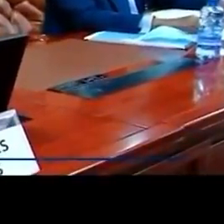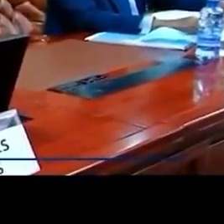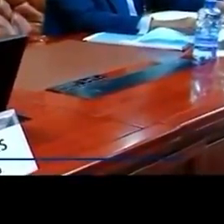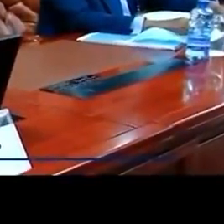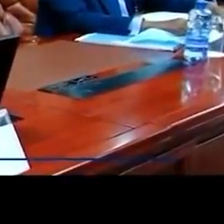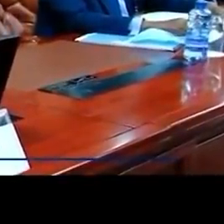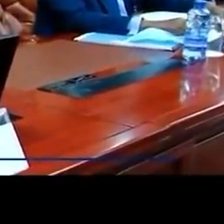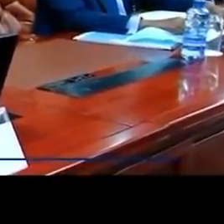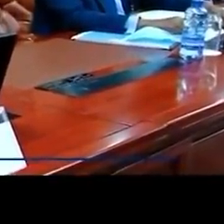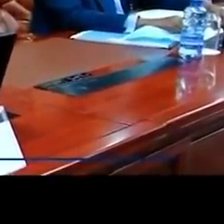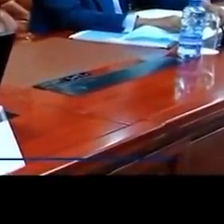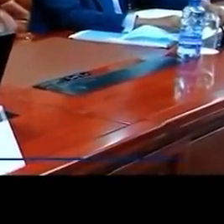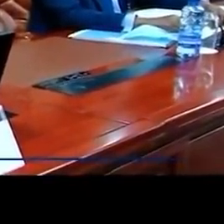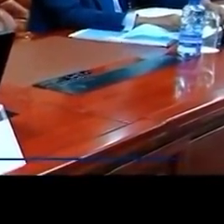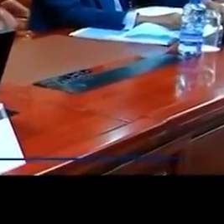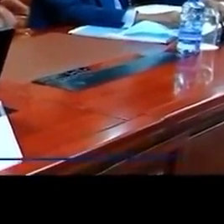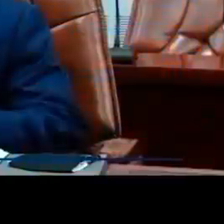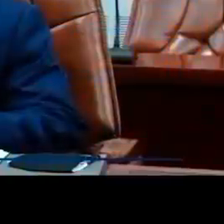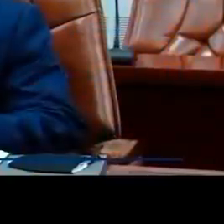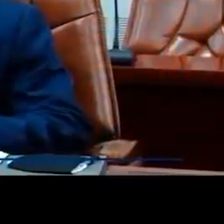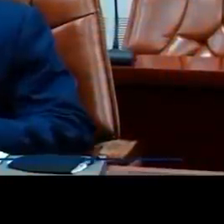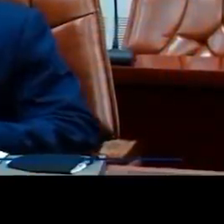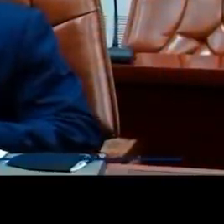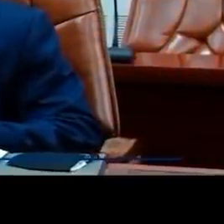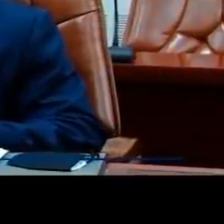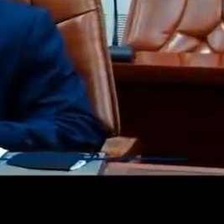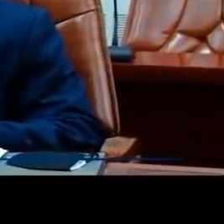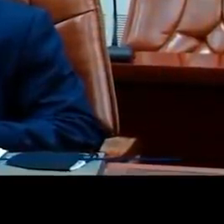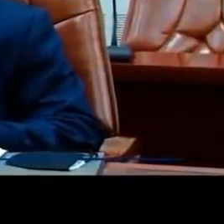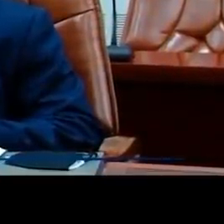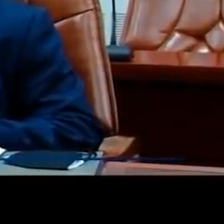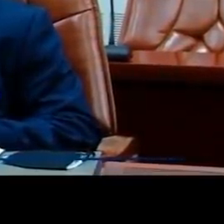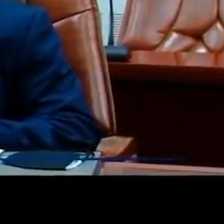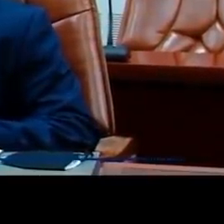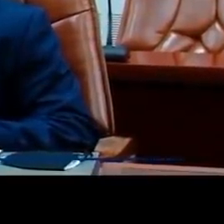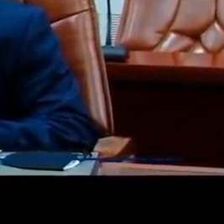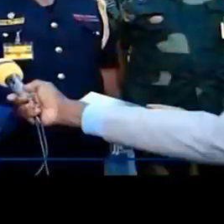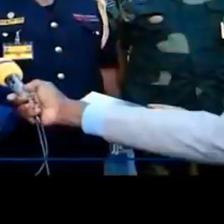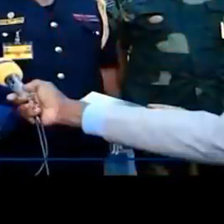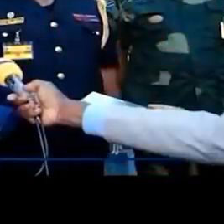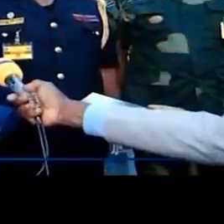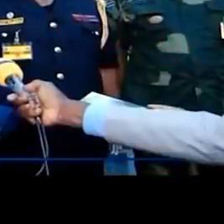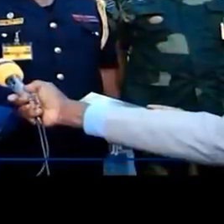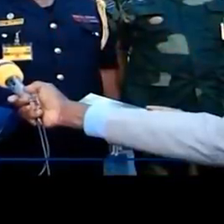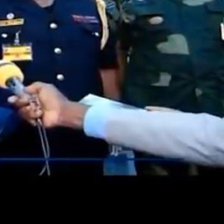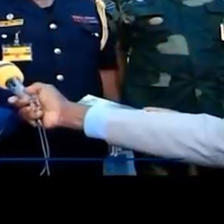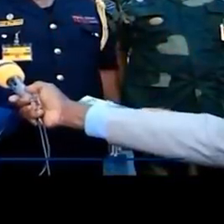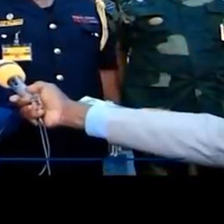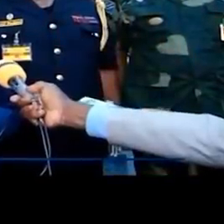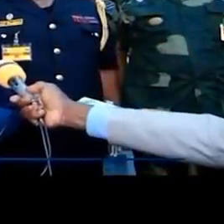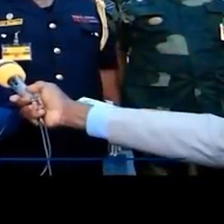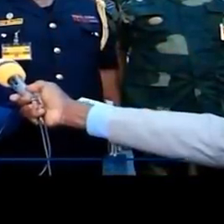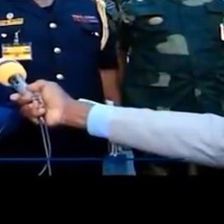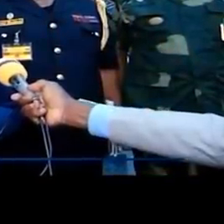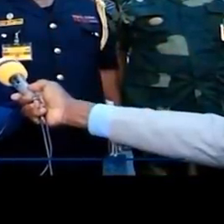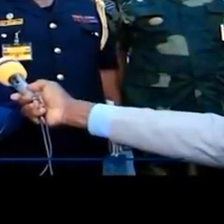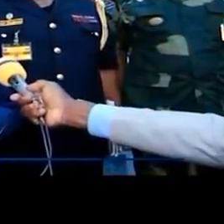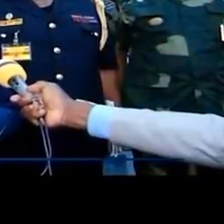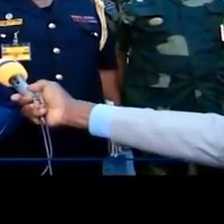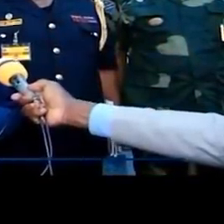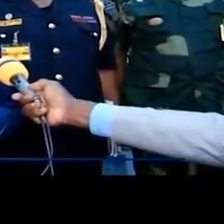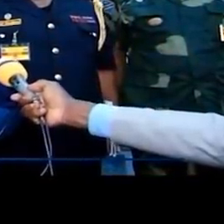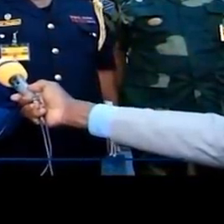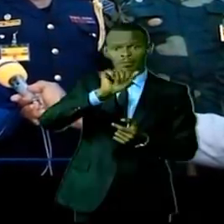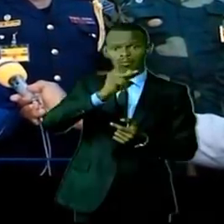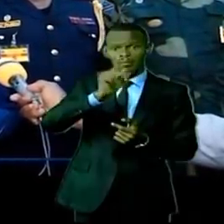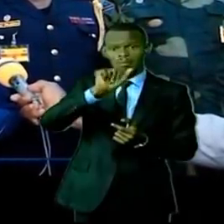Haut-Katanga avec la résurgence des Bakata-Katanga à